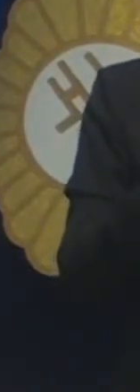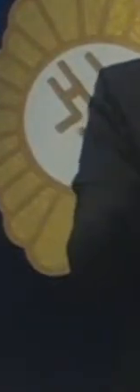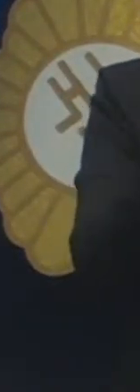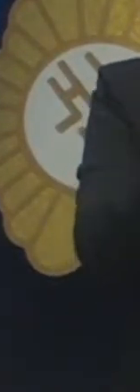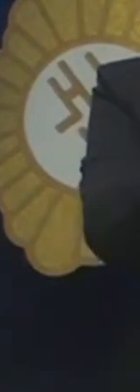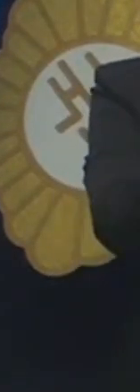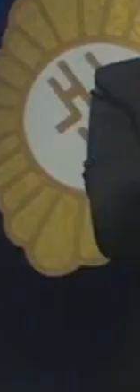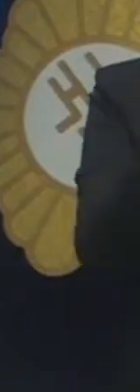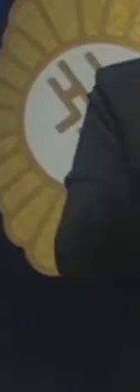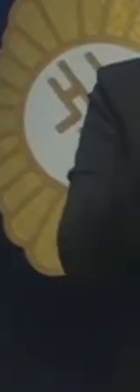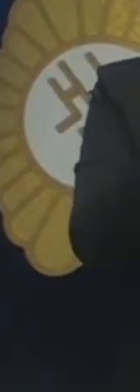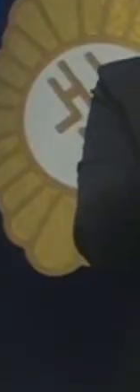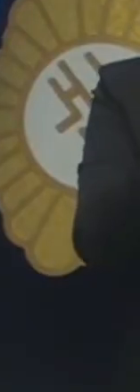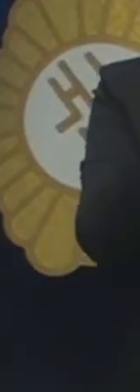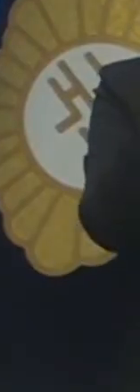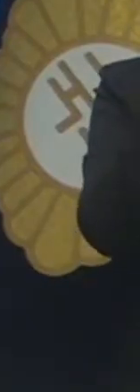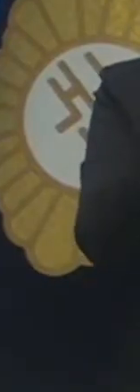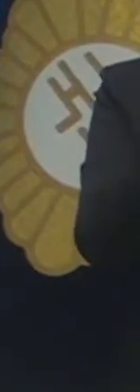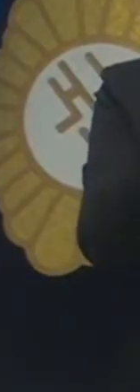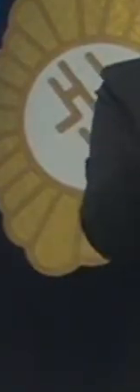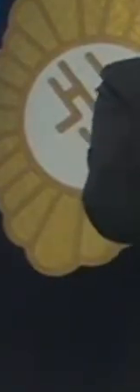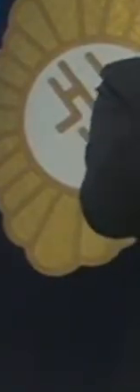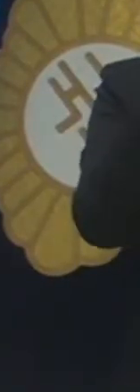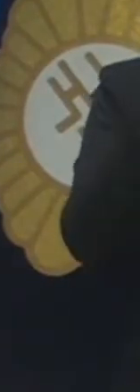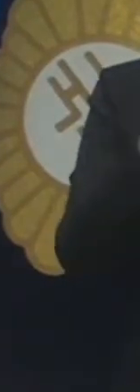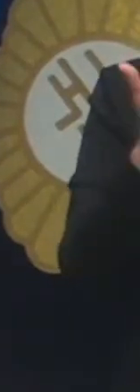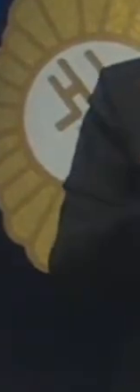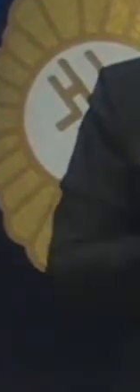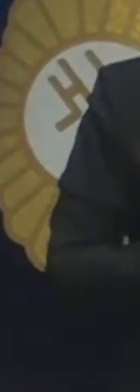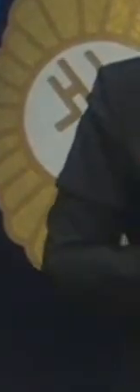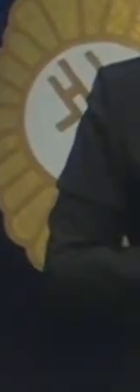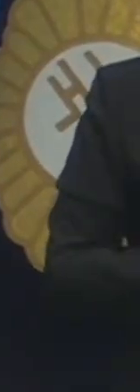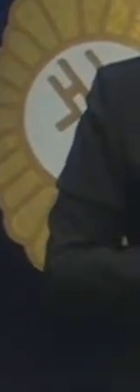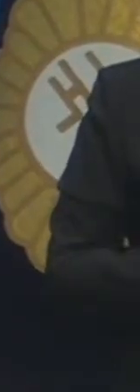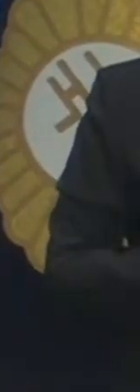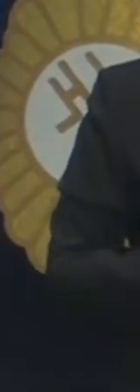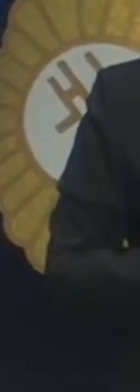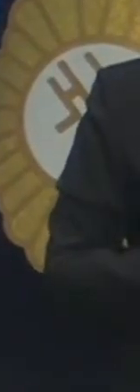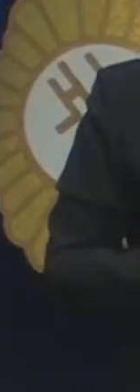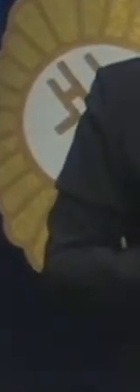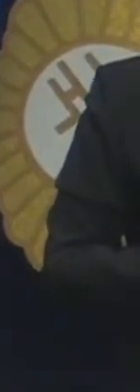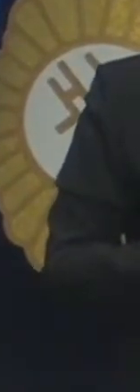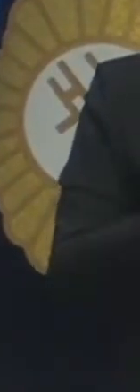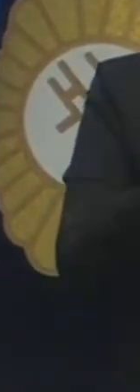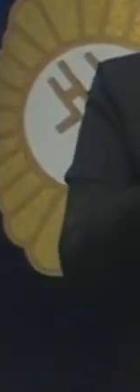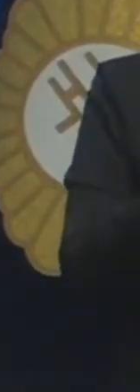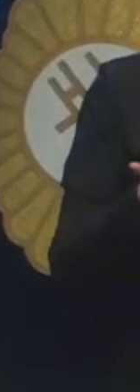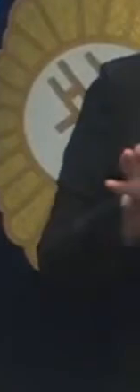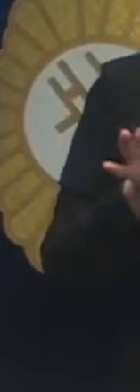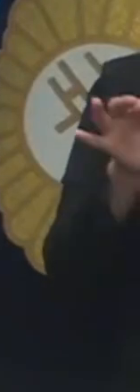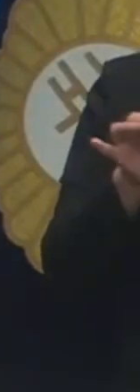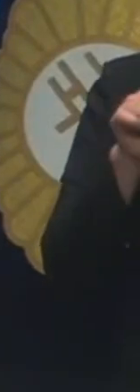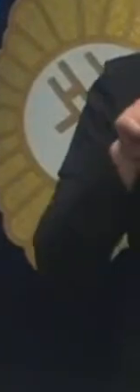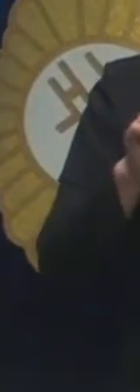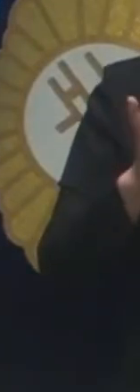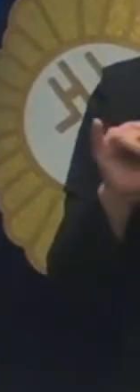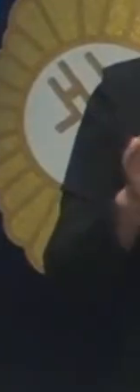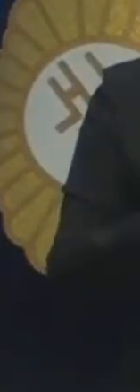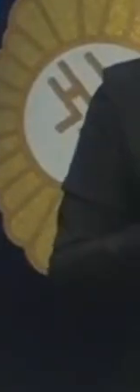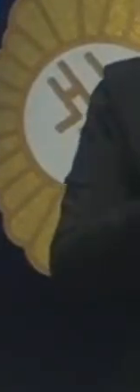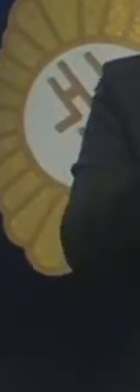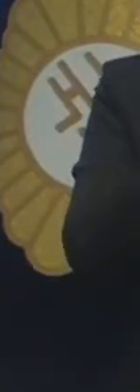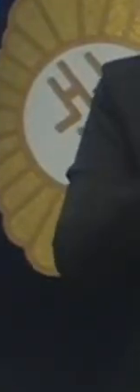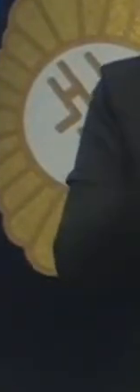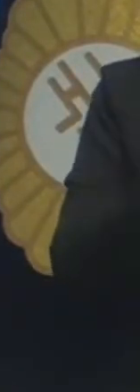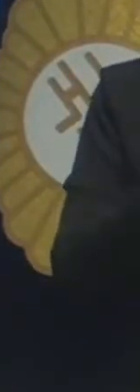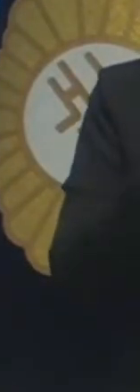기업회생 신청한 지 벌써 100일이 훌쩍 지났습니다. 저희 입점용주들은 지난 100일 동안 단 하루도 마음